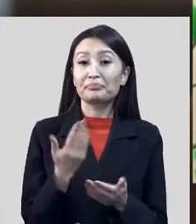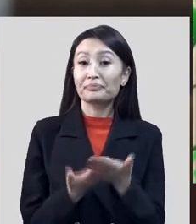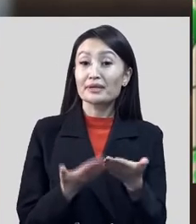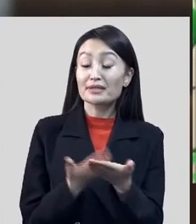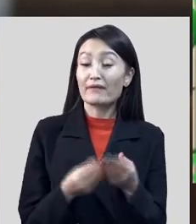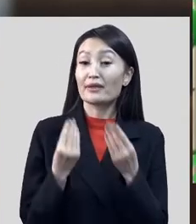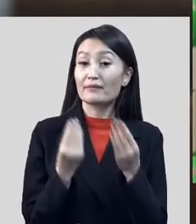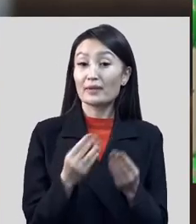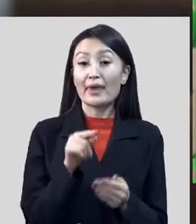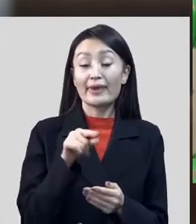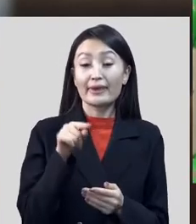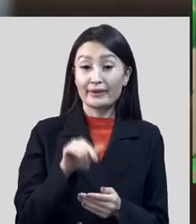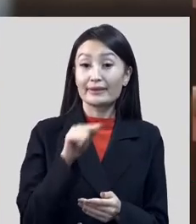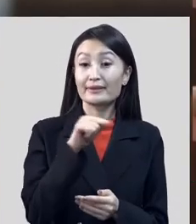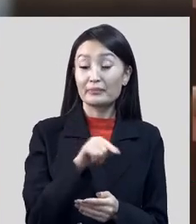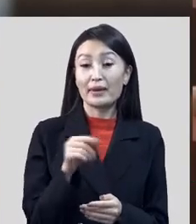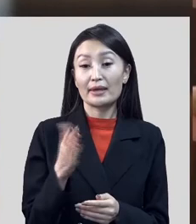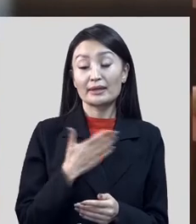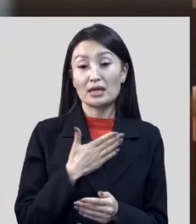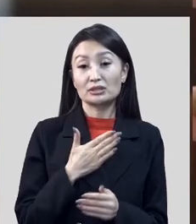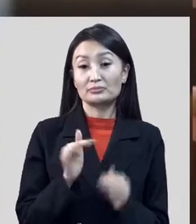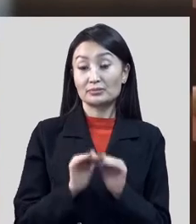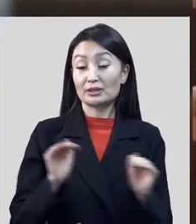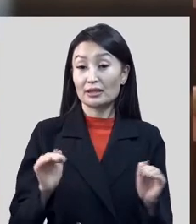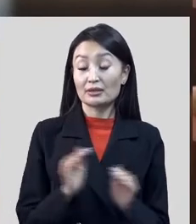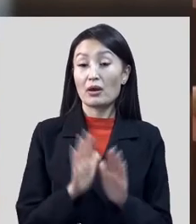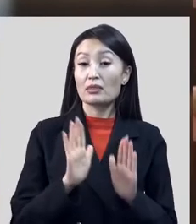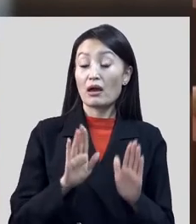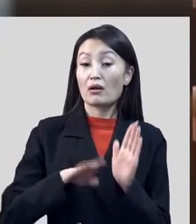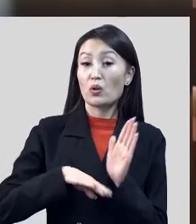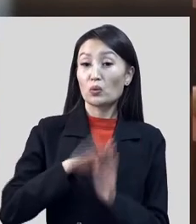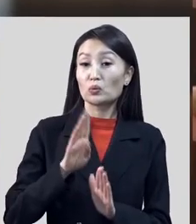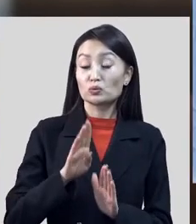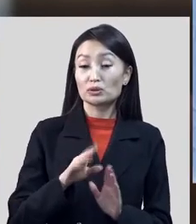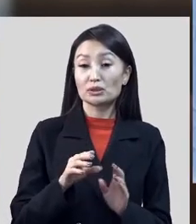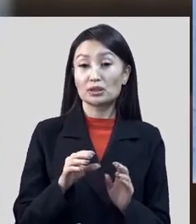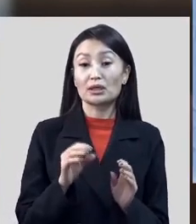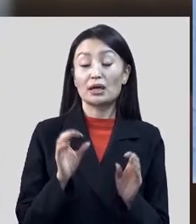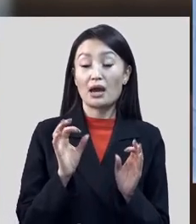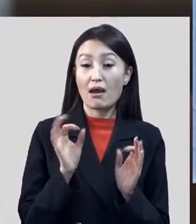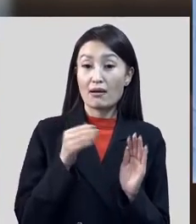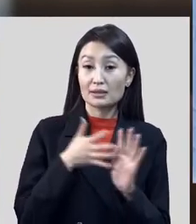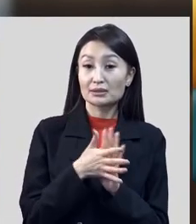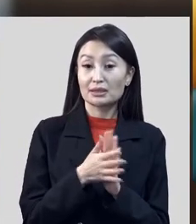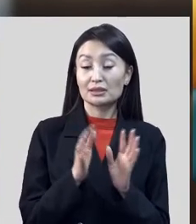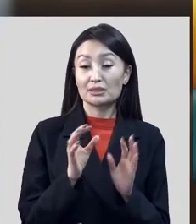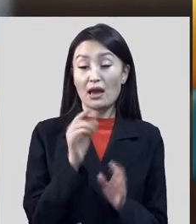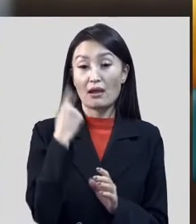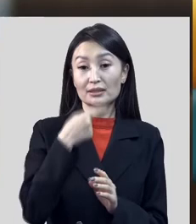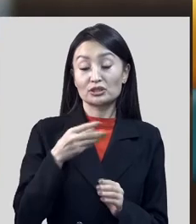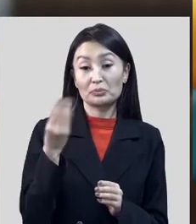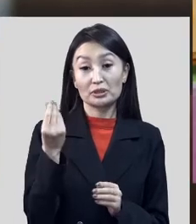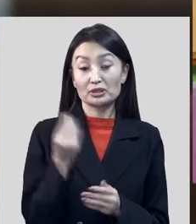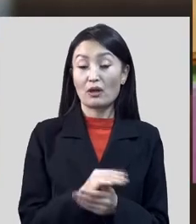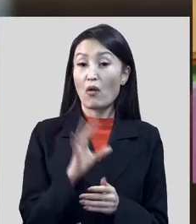и тебе и наши маленьким зрителям лучше распоряжаться личными деньгами вот